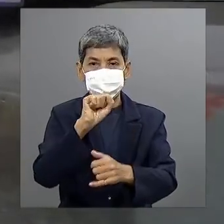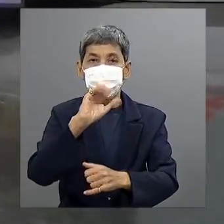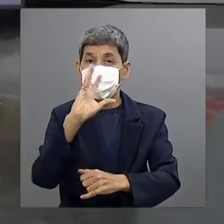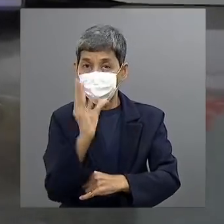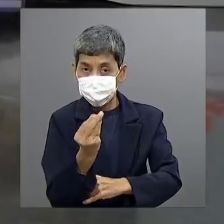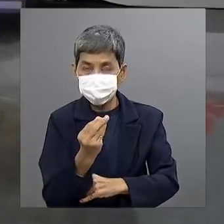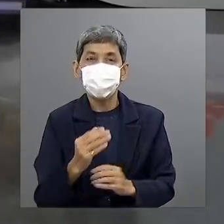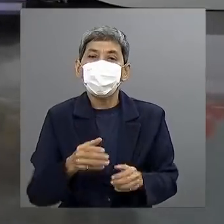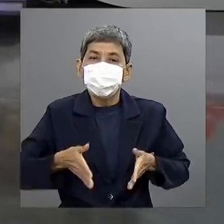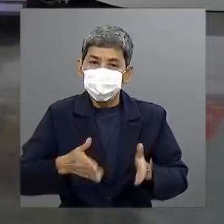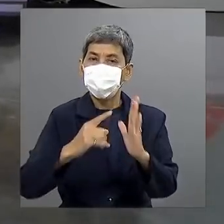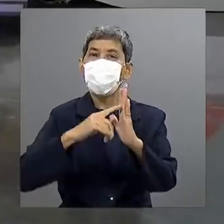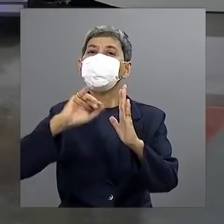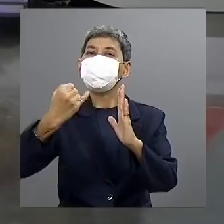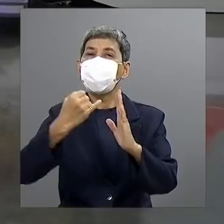ค่ะ